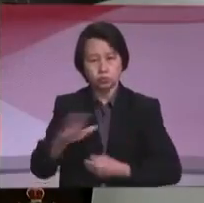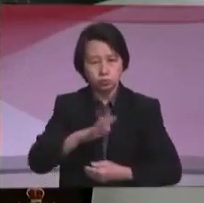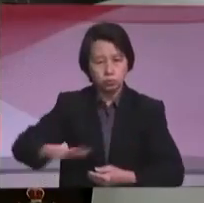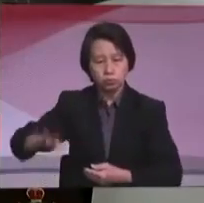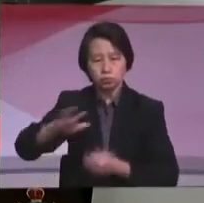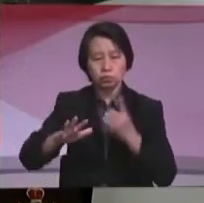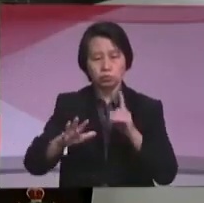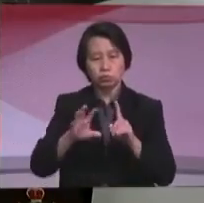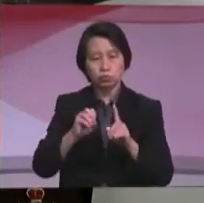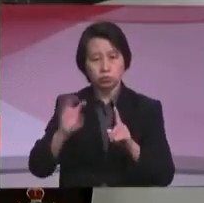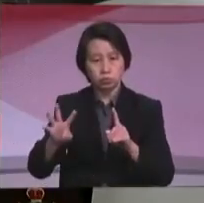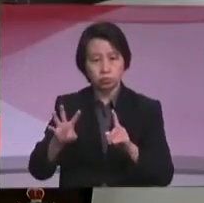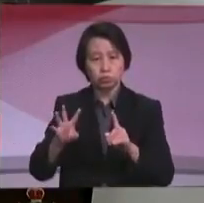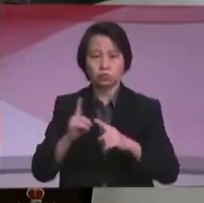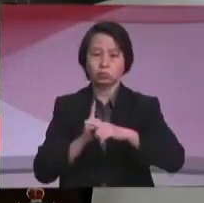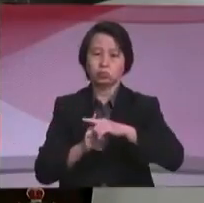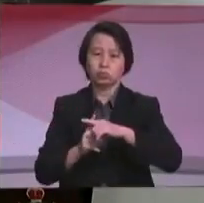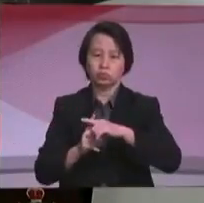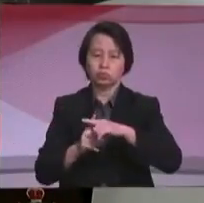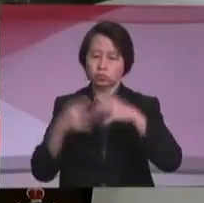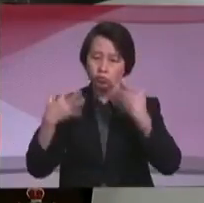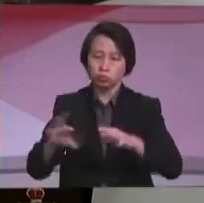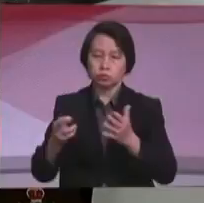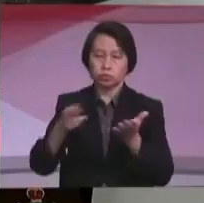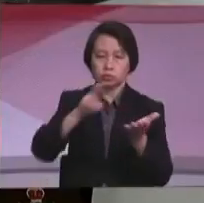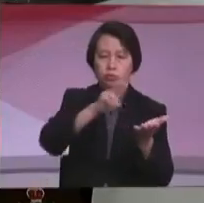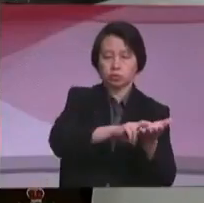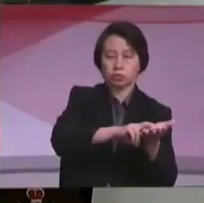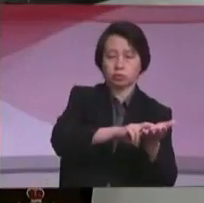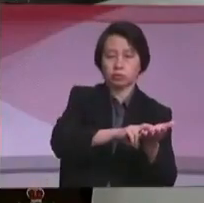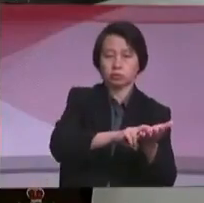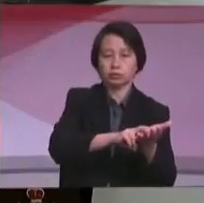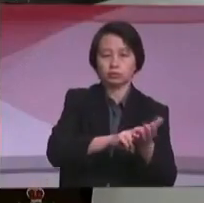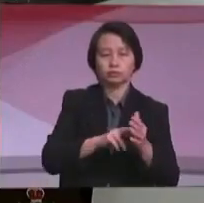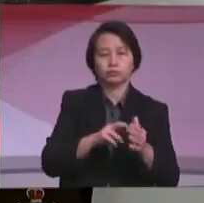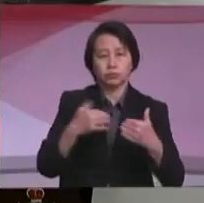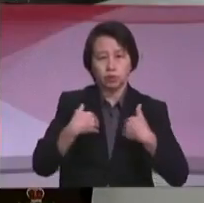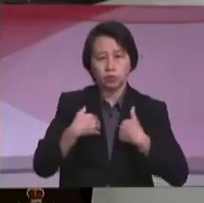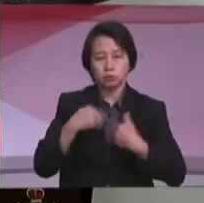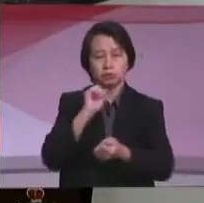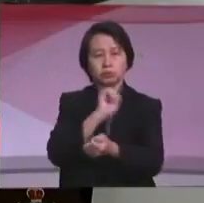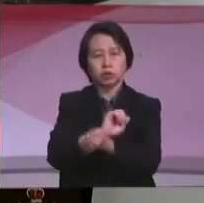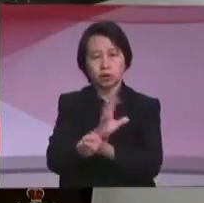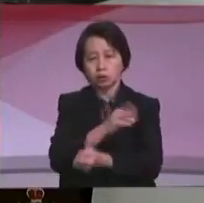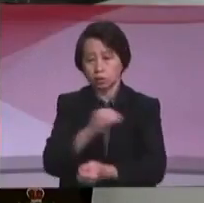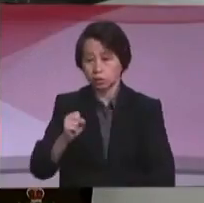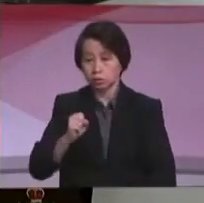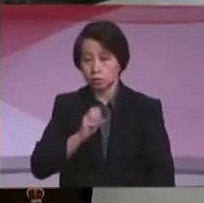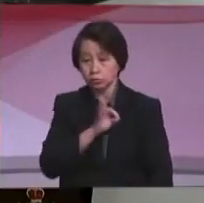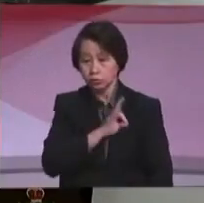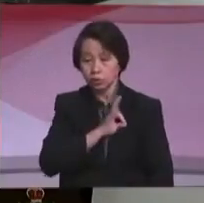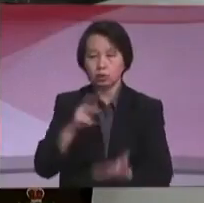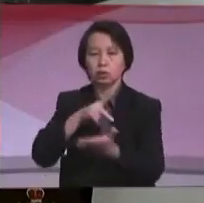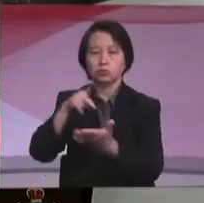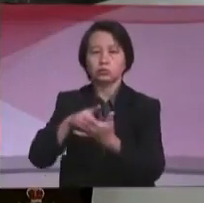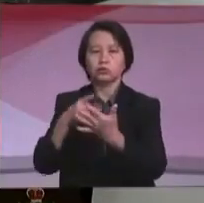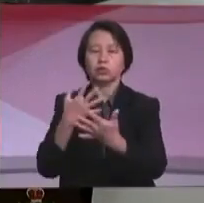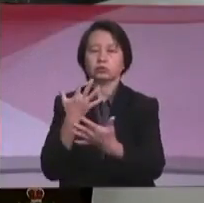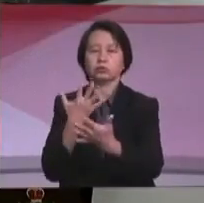kes positif COVID-19 yang telah direkodkan yang melibatkan tahanan dan kaki tangan di pusat tahanan